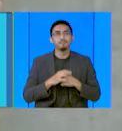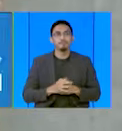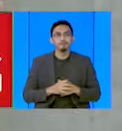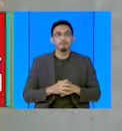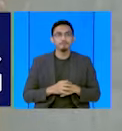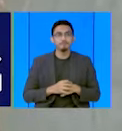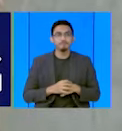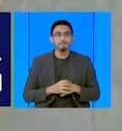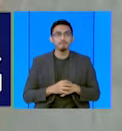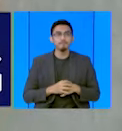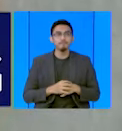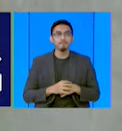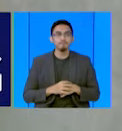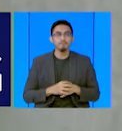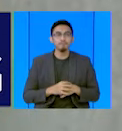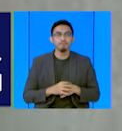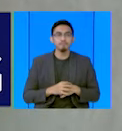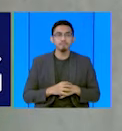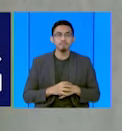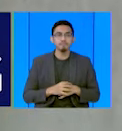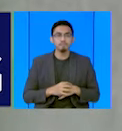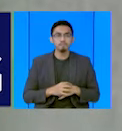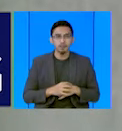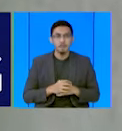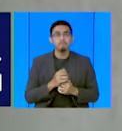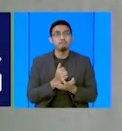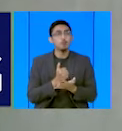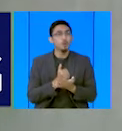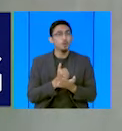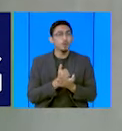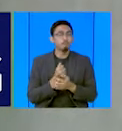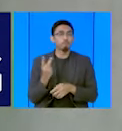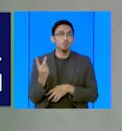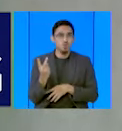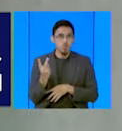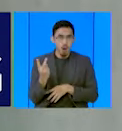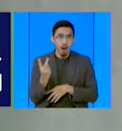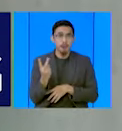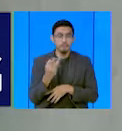pelaku. Itu pendekatan dulu, pendekatan itu dicuri kawan. Ini anak berarti udah diincar,